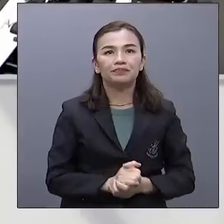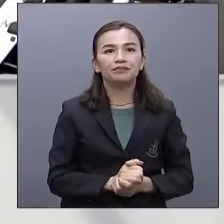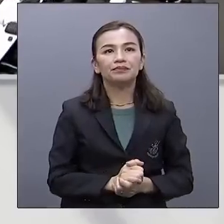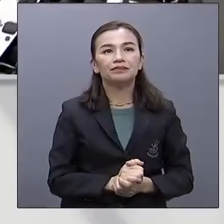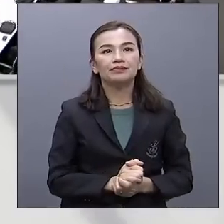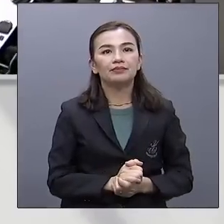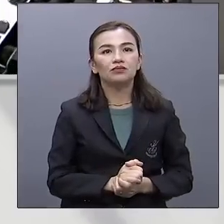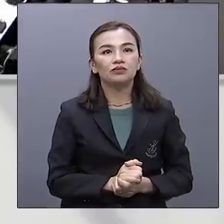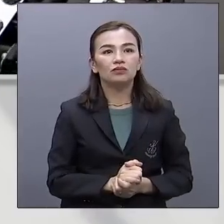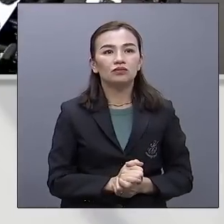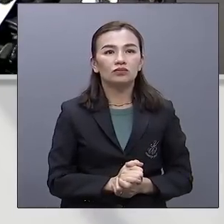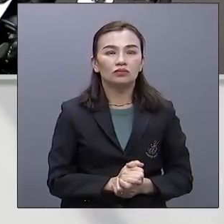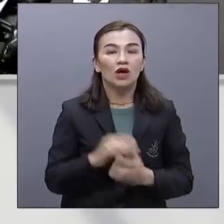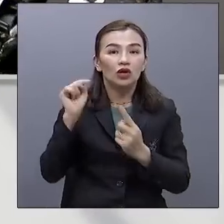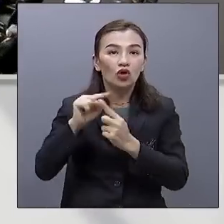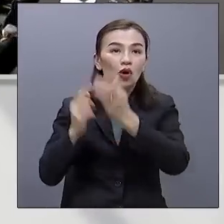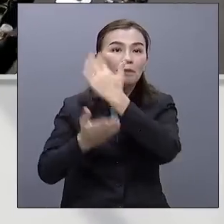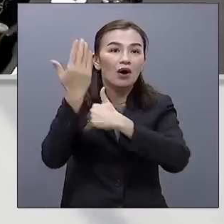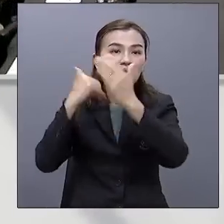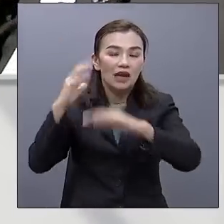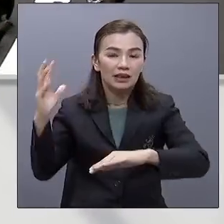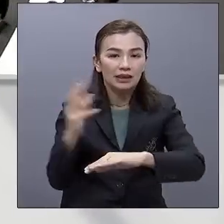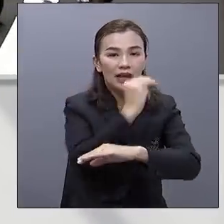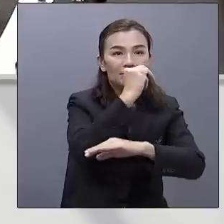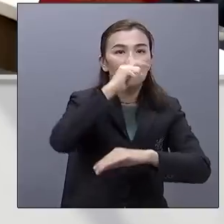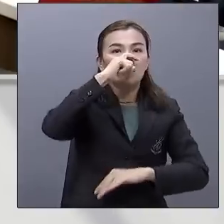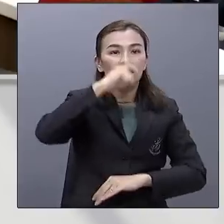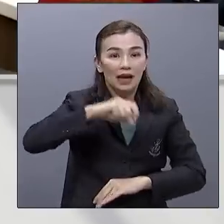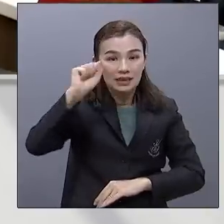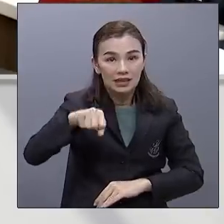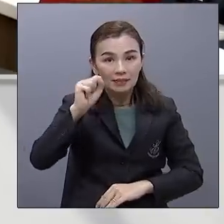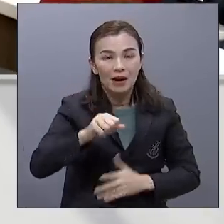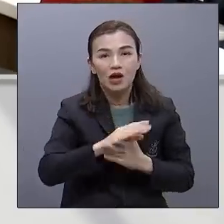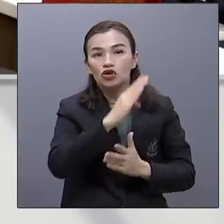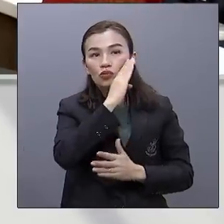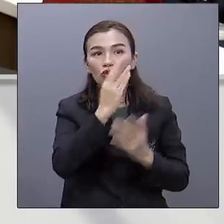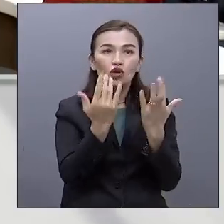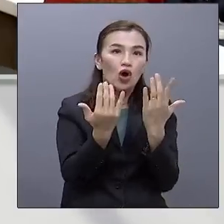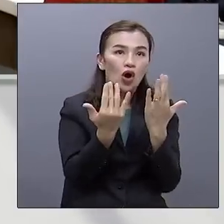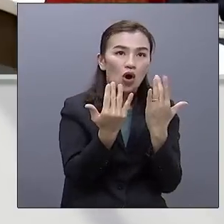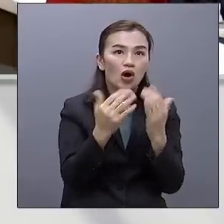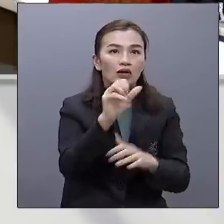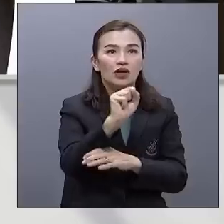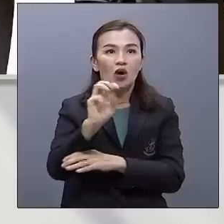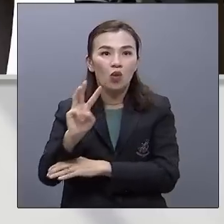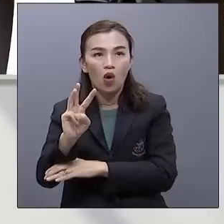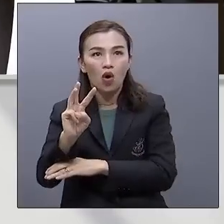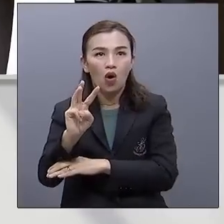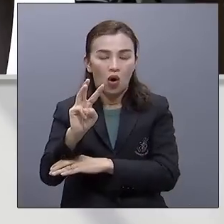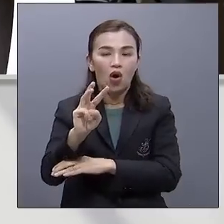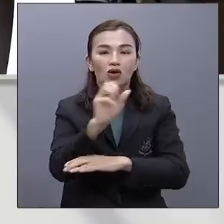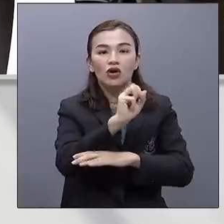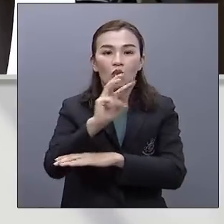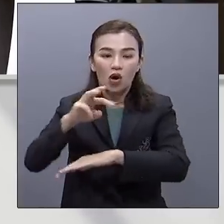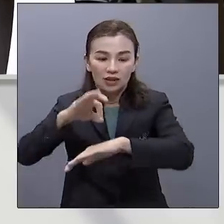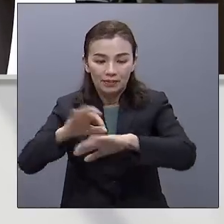เนี่ยจะเป็นครั้งหนึ่งของประวัติศาสตร์การเมืองไทยก็ว่าได้ค่ะถ้าต้องรอให้สว.พ้นจากการโหวตเลือกนายกรัฐม